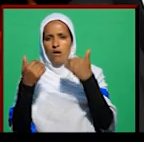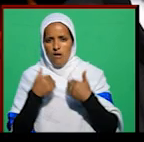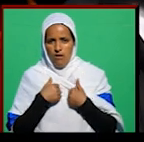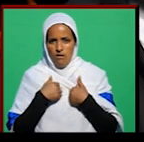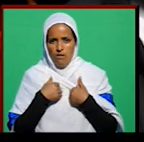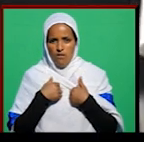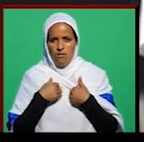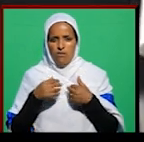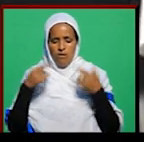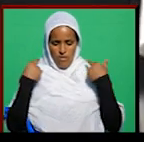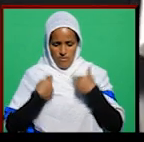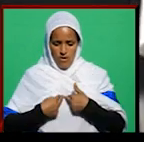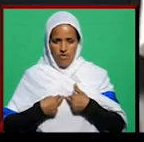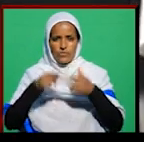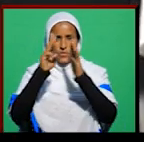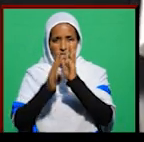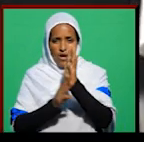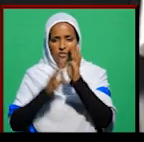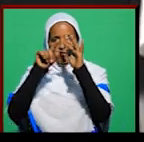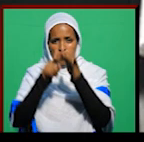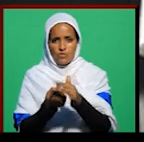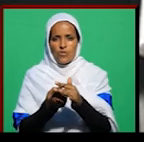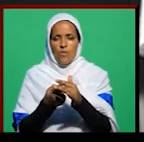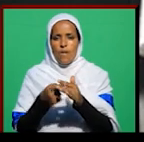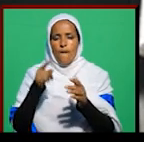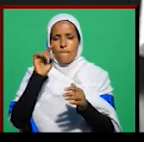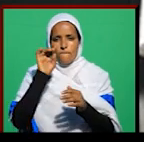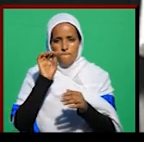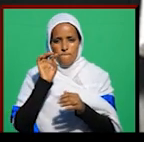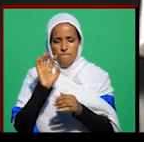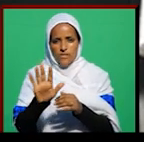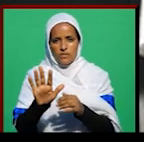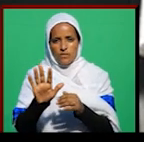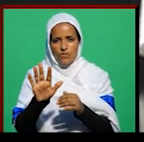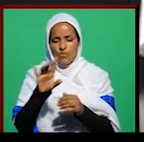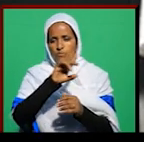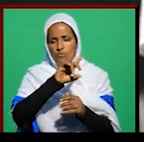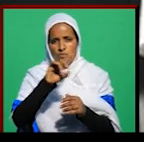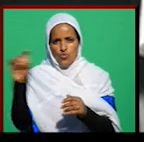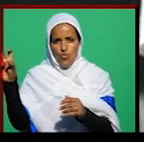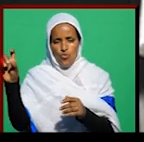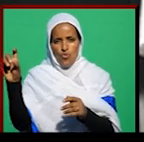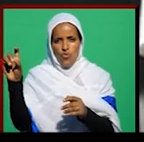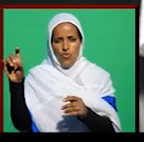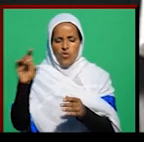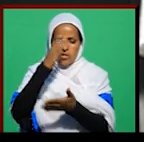ያሳየችው ያመለከተችው አለ። ማተብ የማሰር ስርዓት የተጀመረው በአምስተኛው